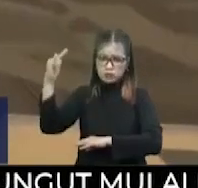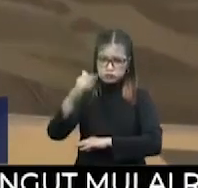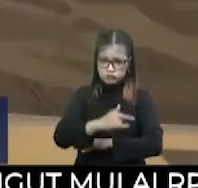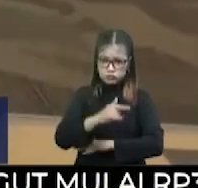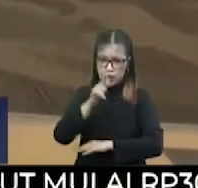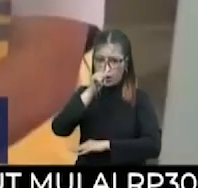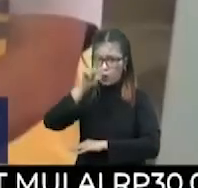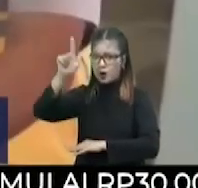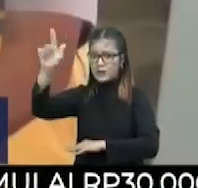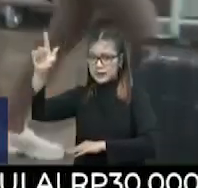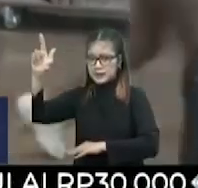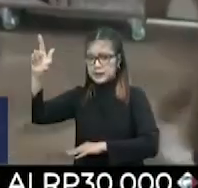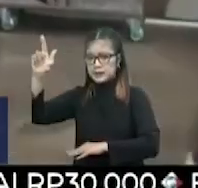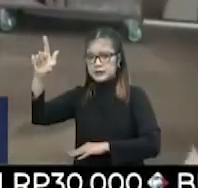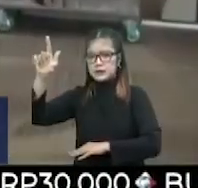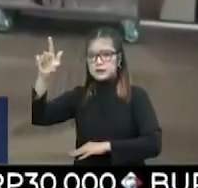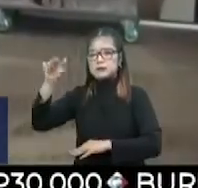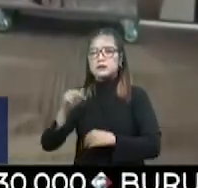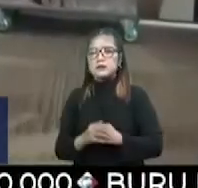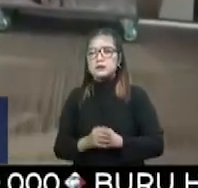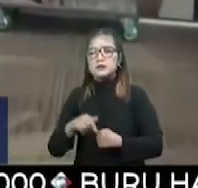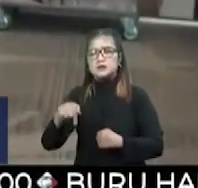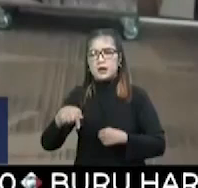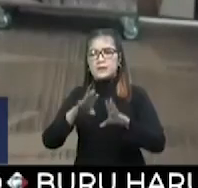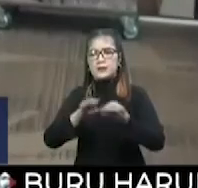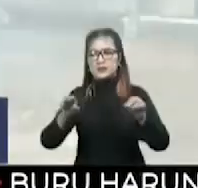bukan pekerja migran Indonesia atau non-PMI.